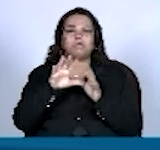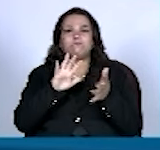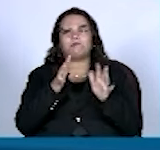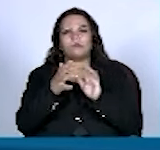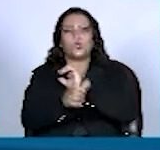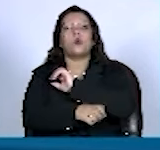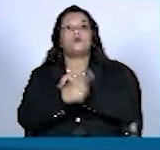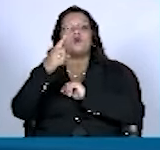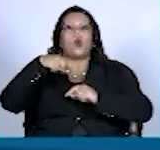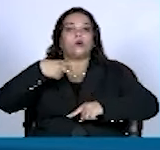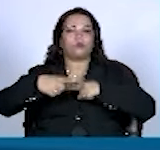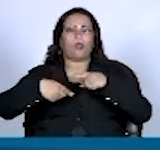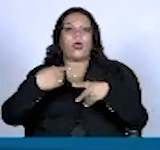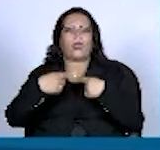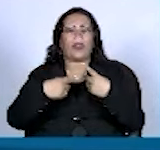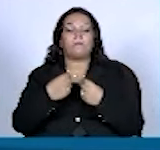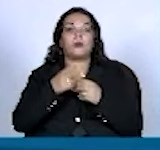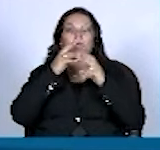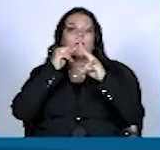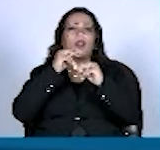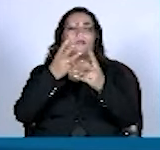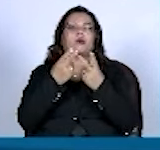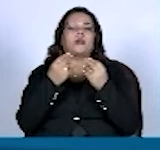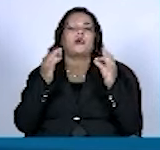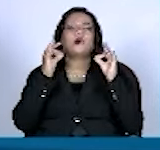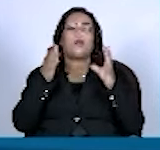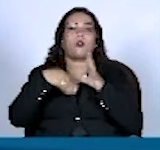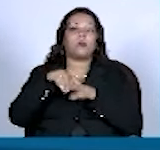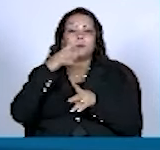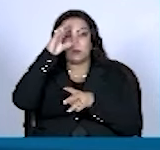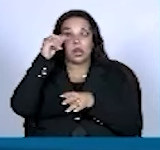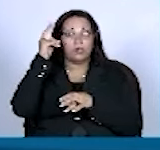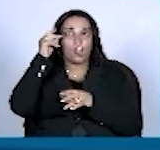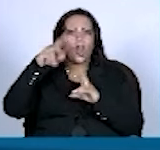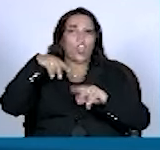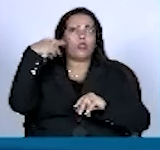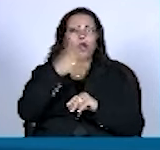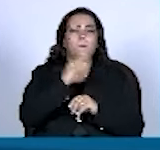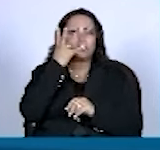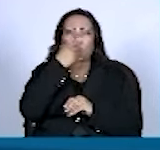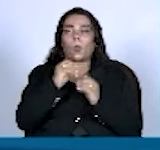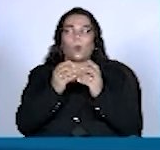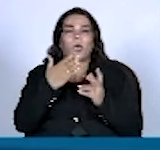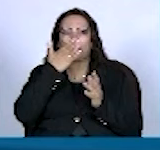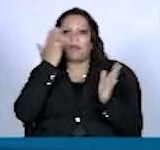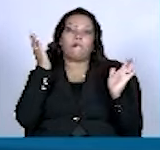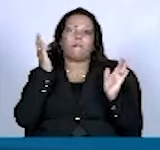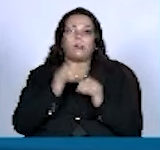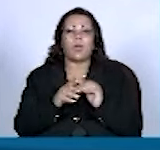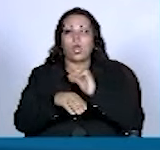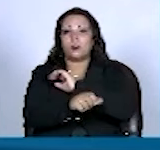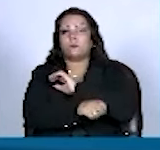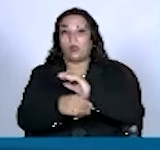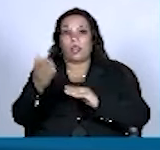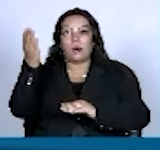حوالي اسبوع في كلام كتير حوالين الرد الاسرائيلي الاسبوع